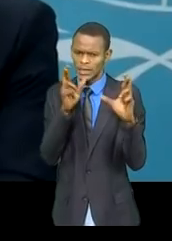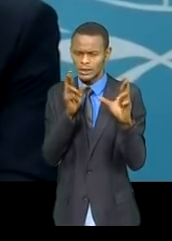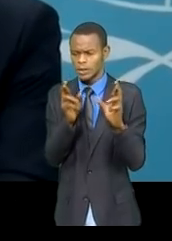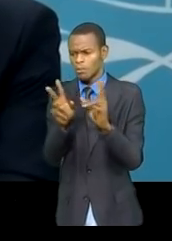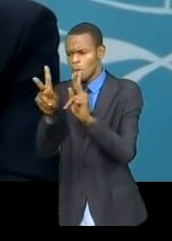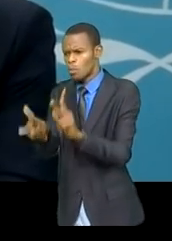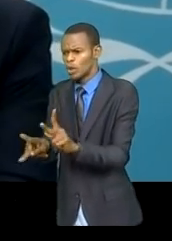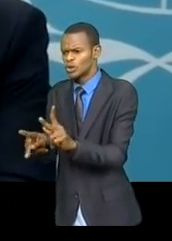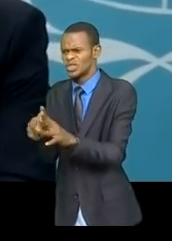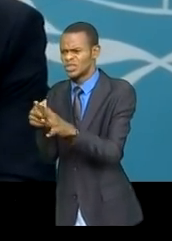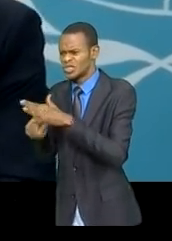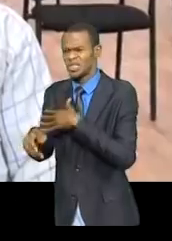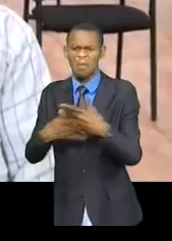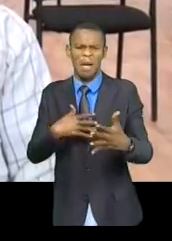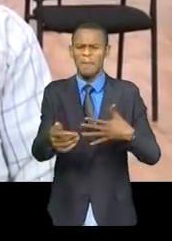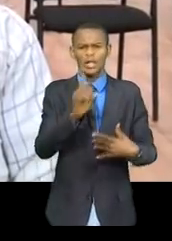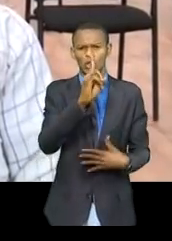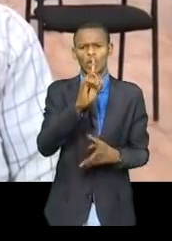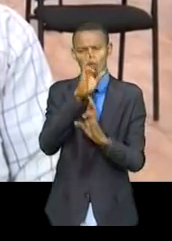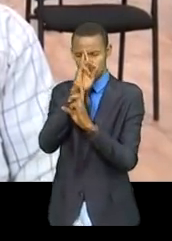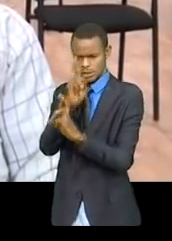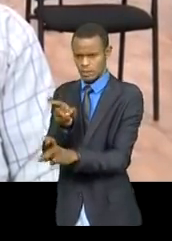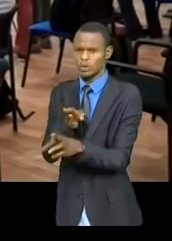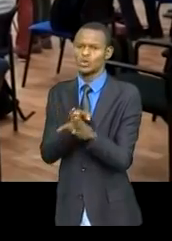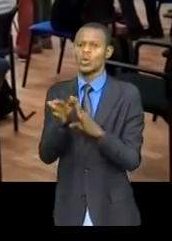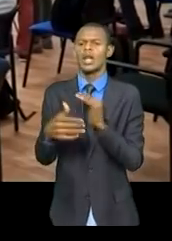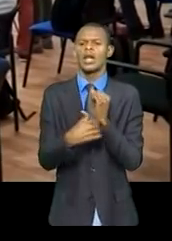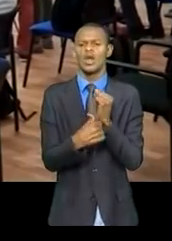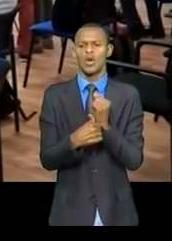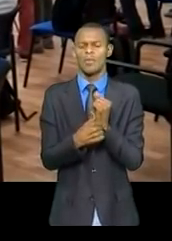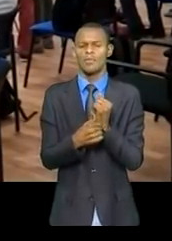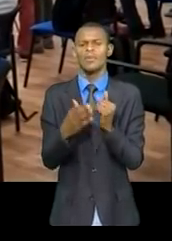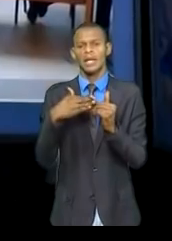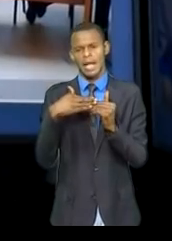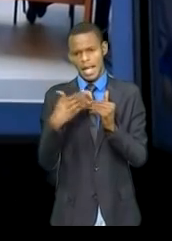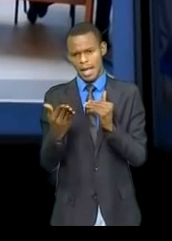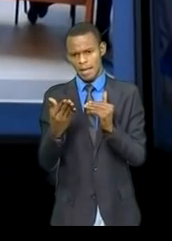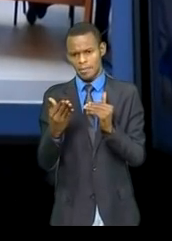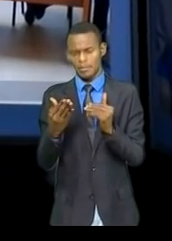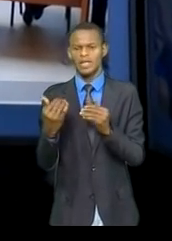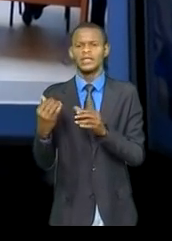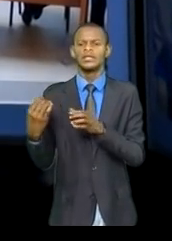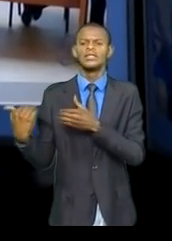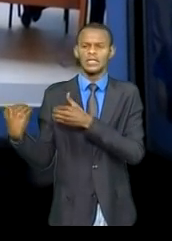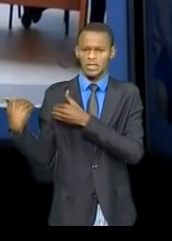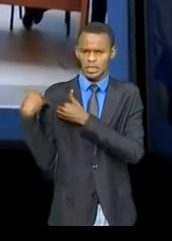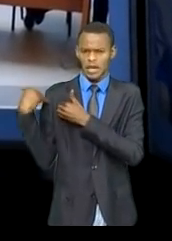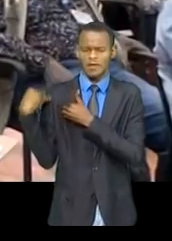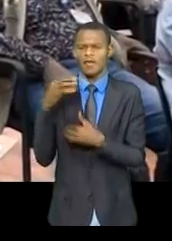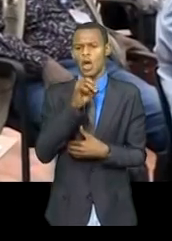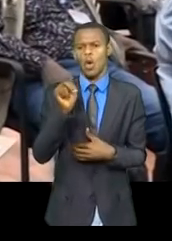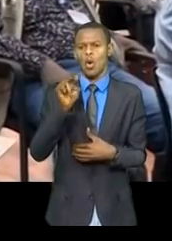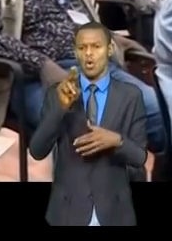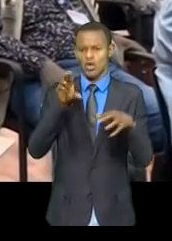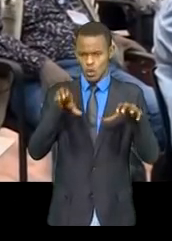MONUSCO, Bitoun Keïta, vient de prendre la parole pour la première fois devant le Conseil de sécurité des Nations Unies à New York pour